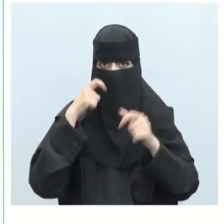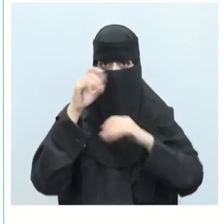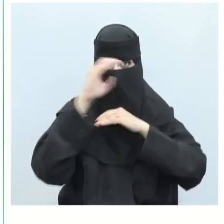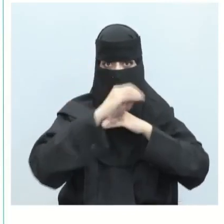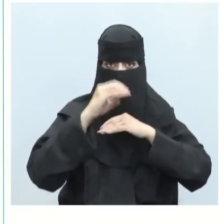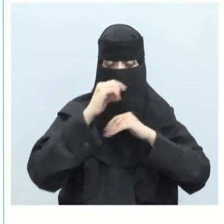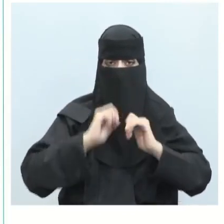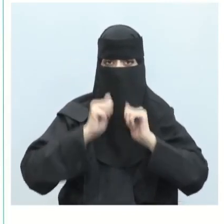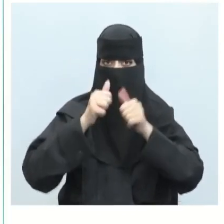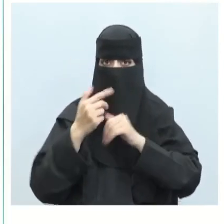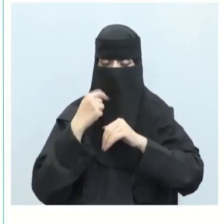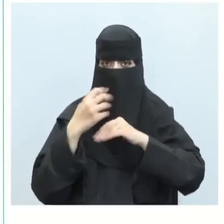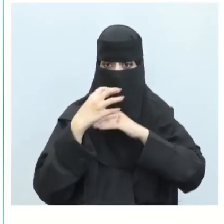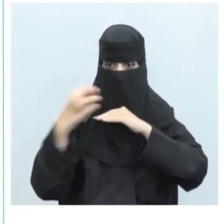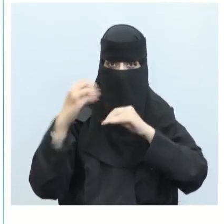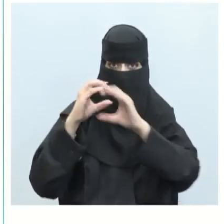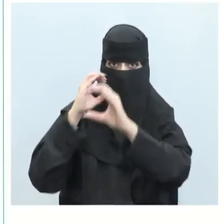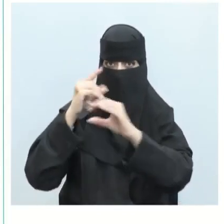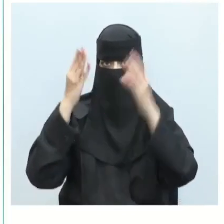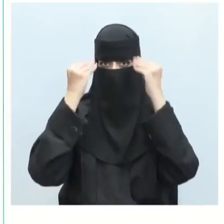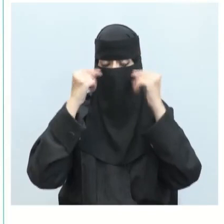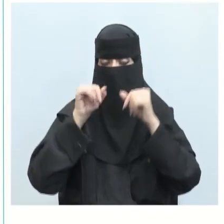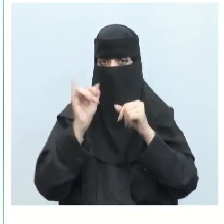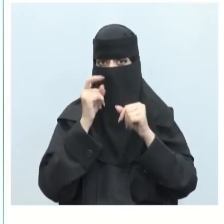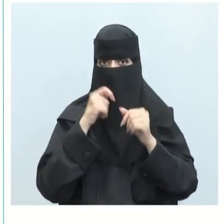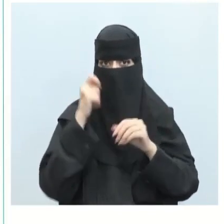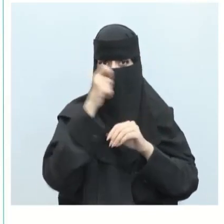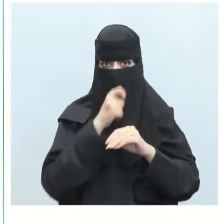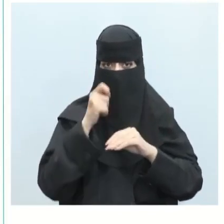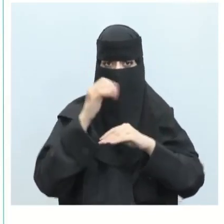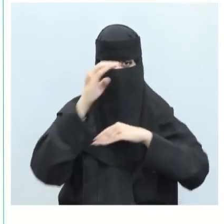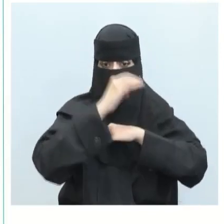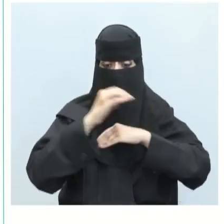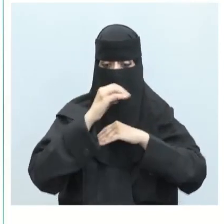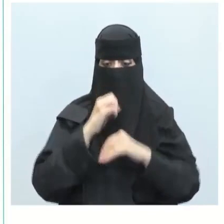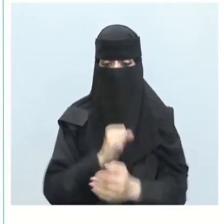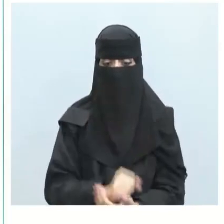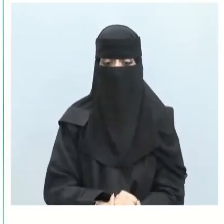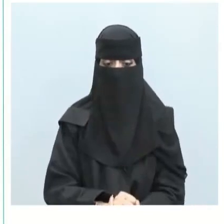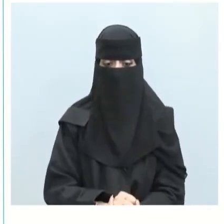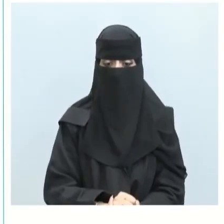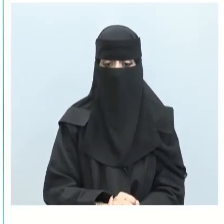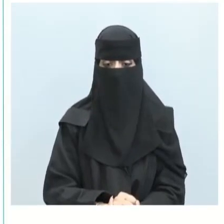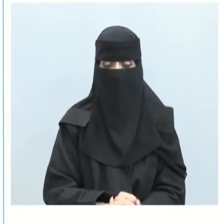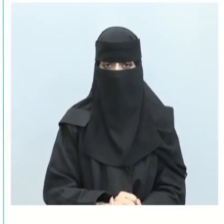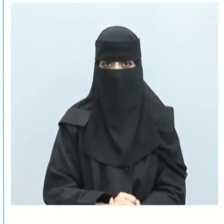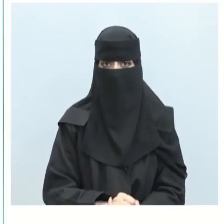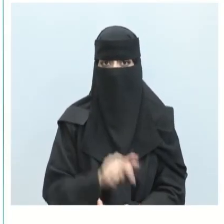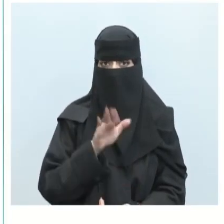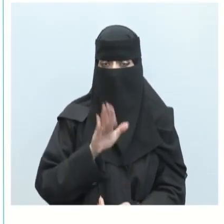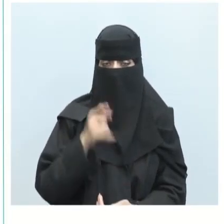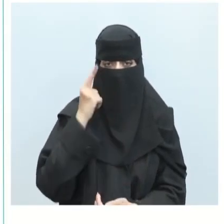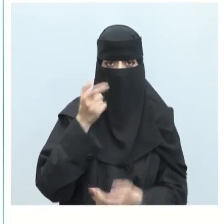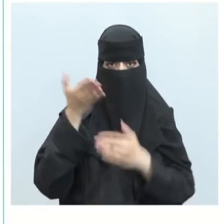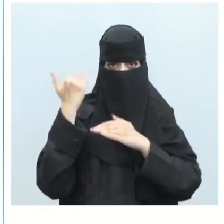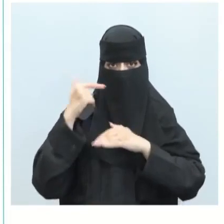اي انه قام بتلقي حزمه بيانات من محرك بحث جوجل ايضا تعرفنا